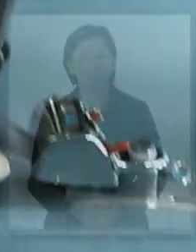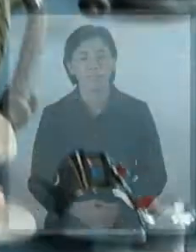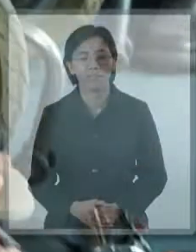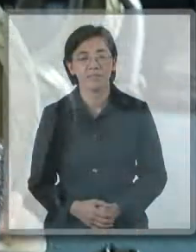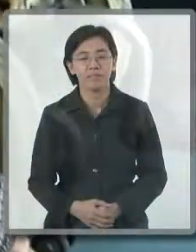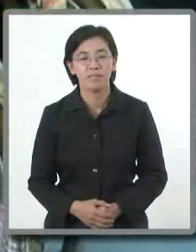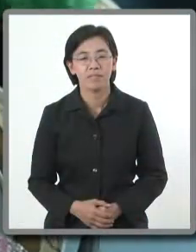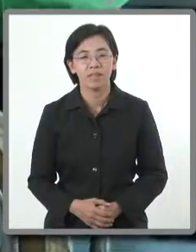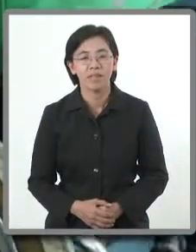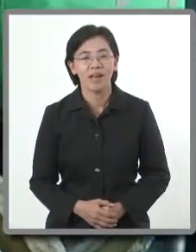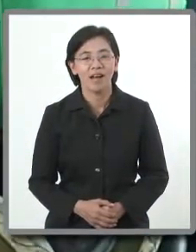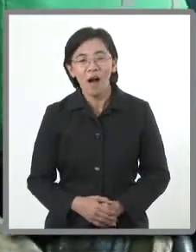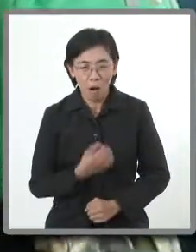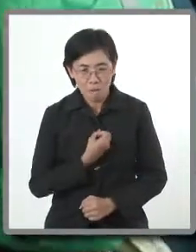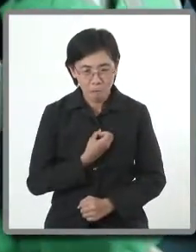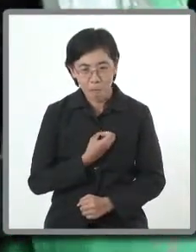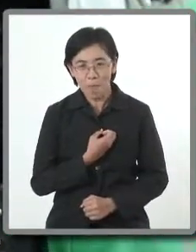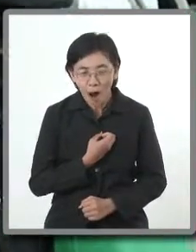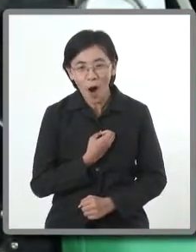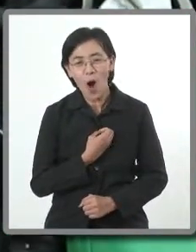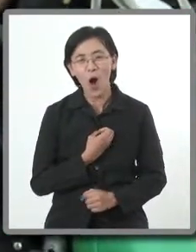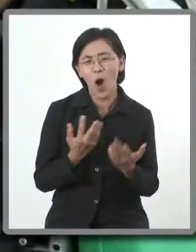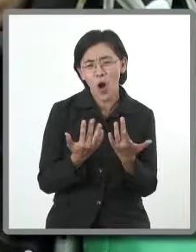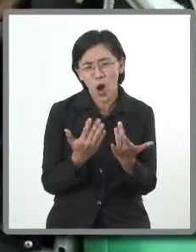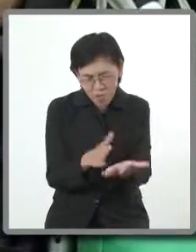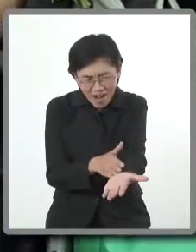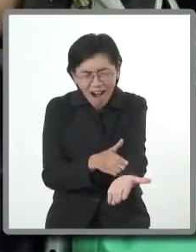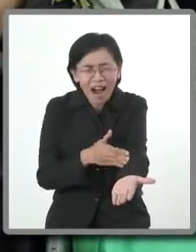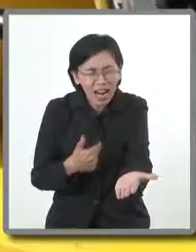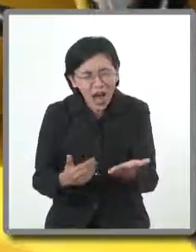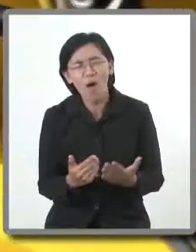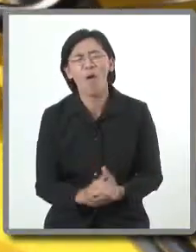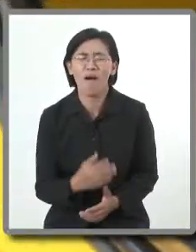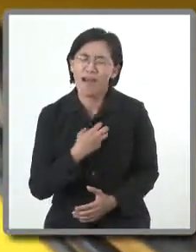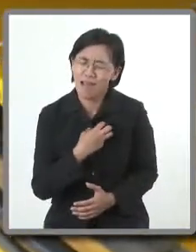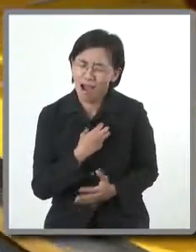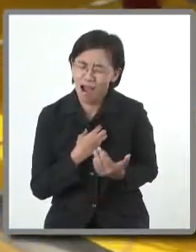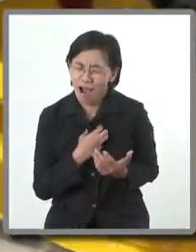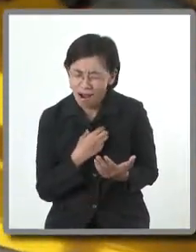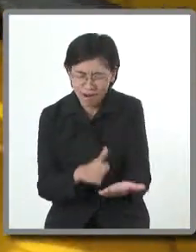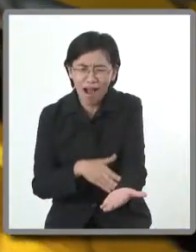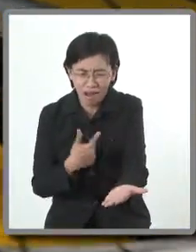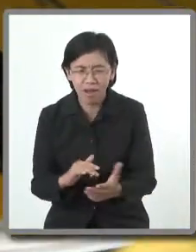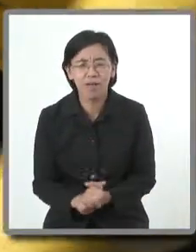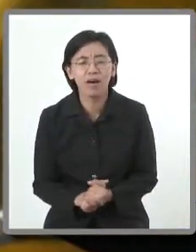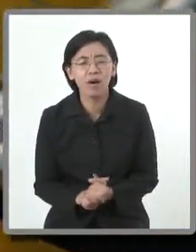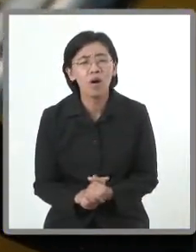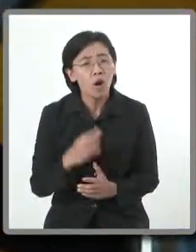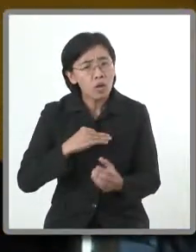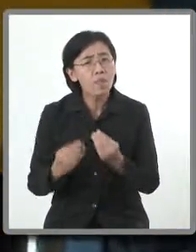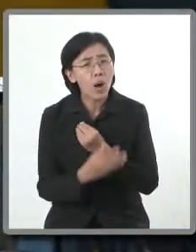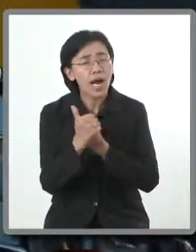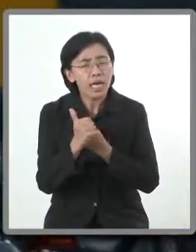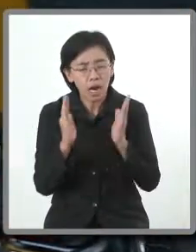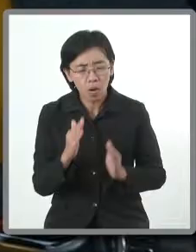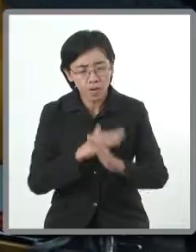โอ้ตื่นเต้นมากเลยค่ะมีความรู้สึกว่ารอนานมากอยากให้มีแบบนี้ตั้งนานแล้วอย่างน้อยก็เป็นทางเลือกหนึ่งที่มนุษย์ล้อสาม